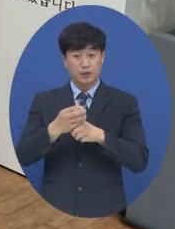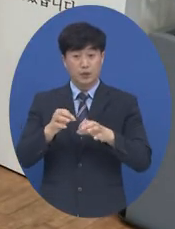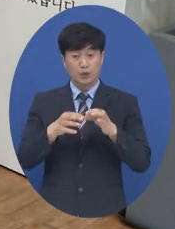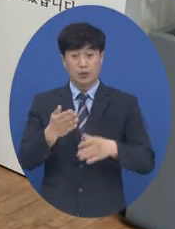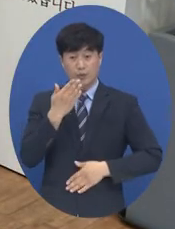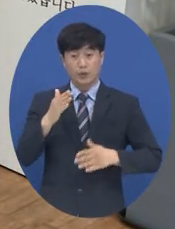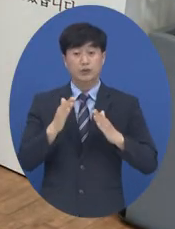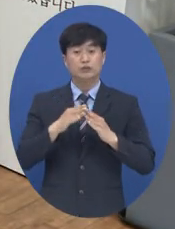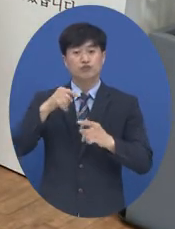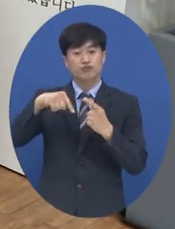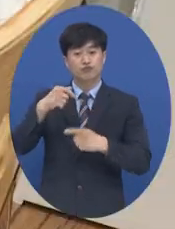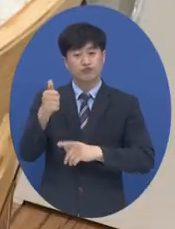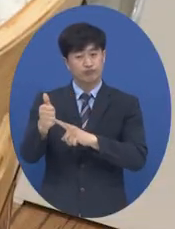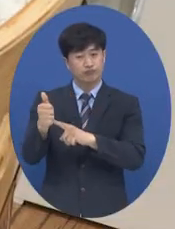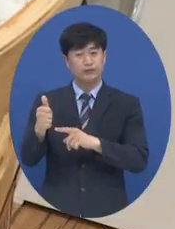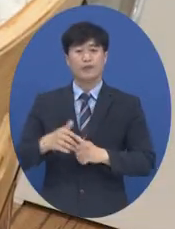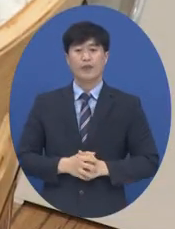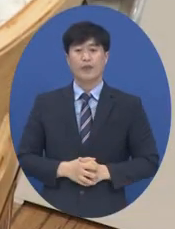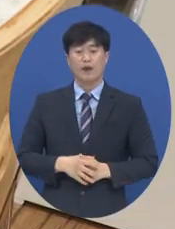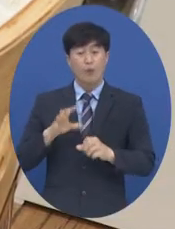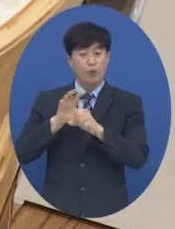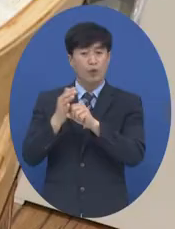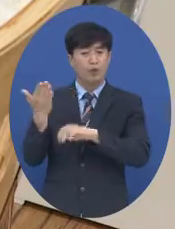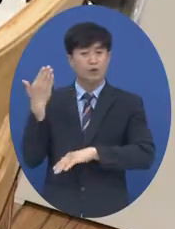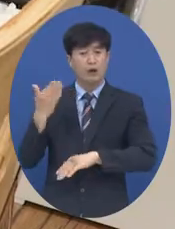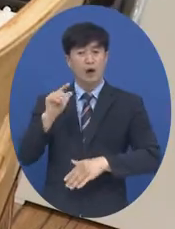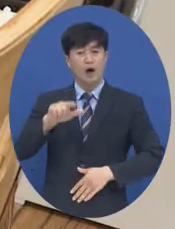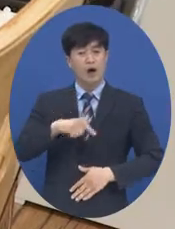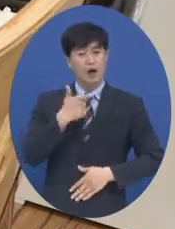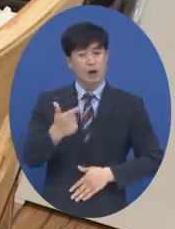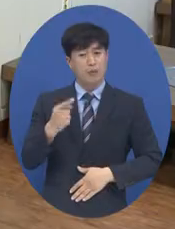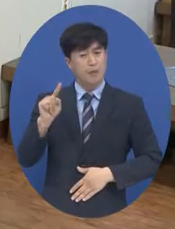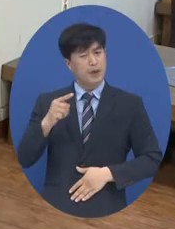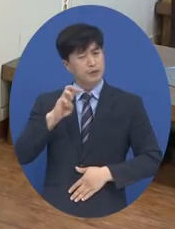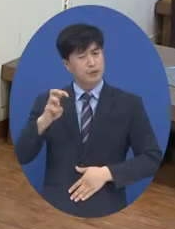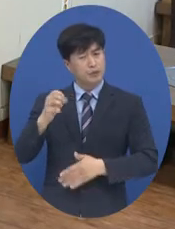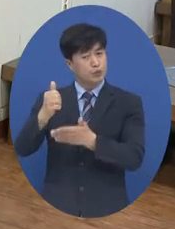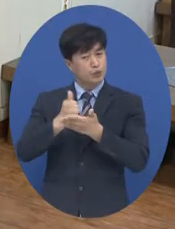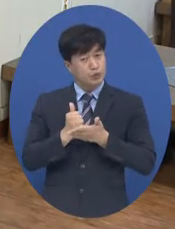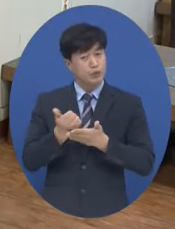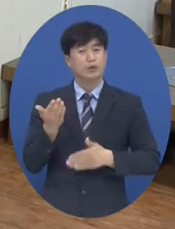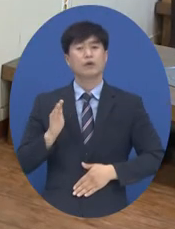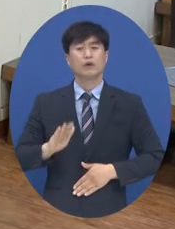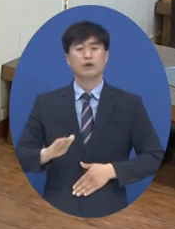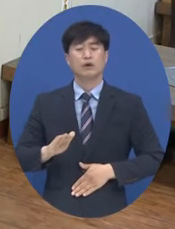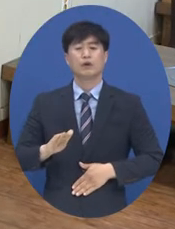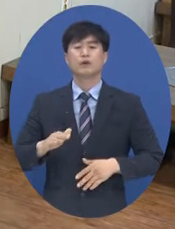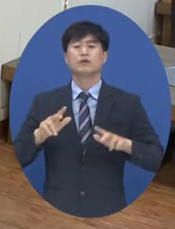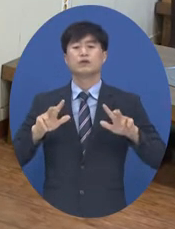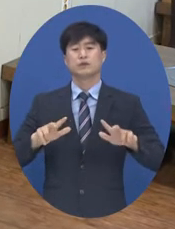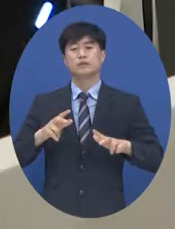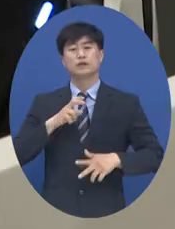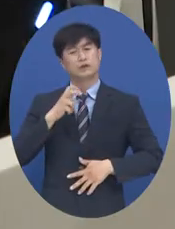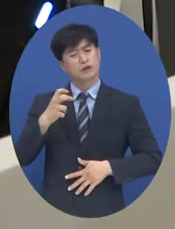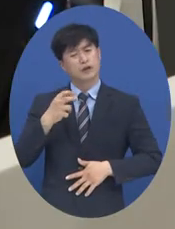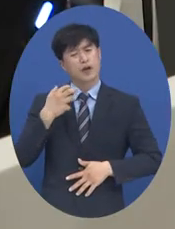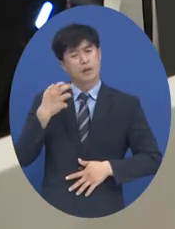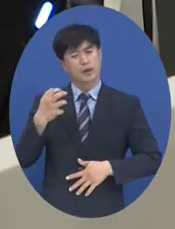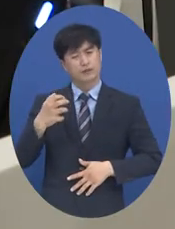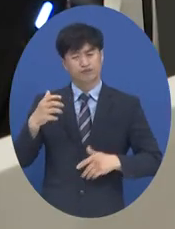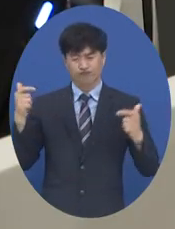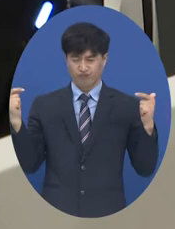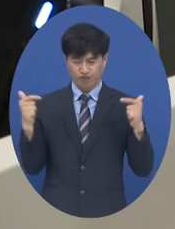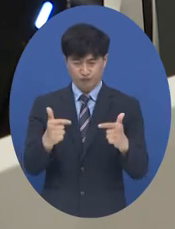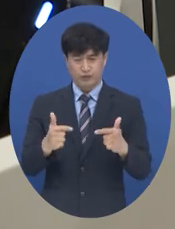3년째 음식점을 운영하고 있는 박성진 씨. 코로나 전만 해도 하루에 130여 명의 손님이 다녀가던 곳이지만 이젠 7, 80명